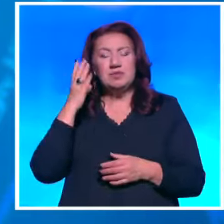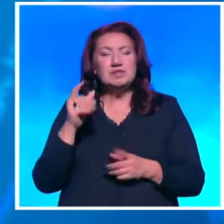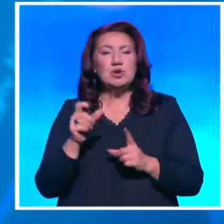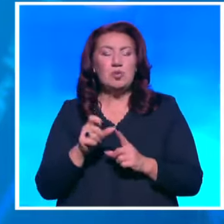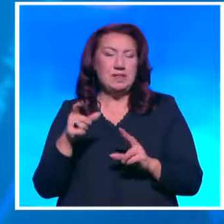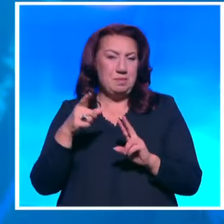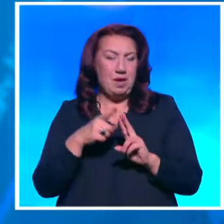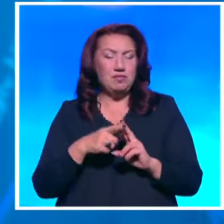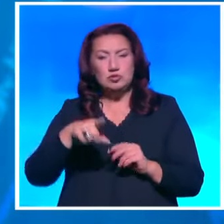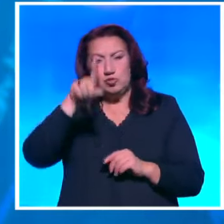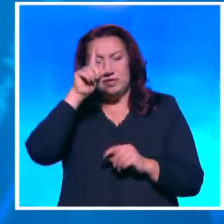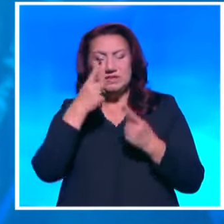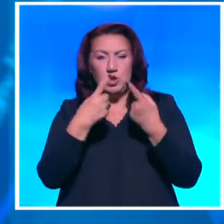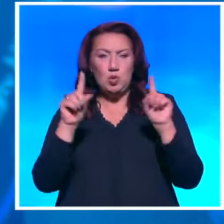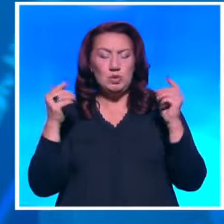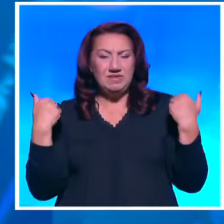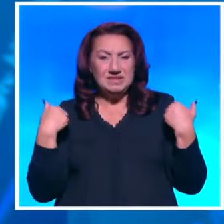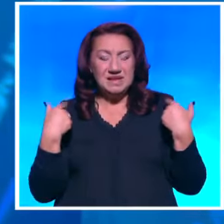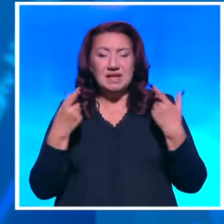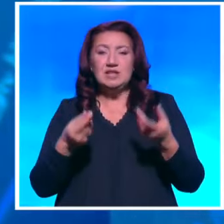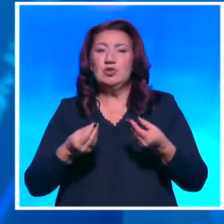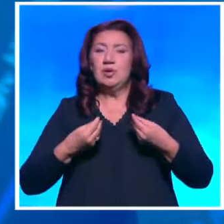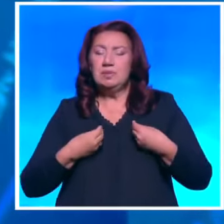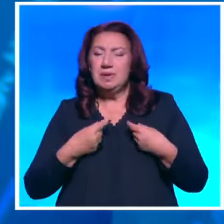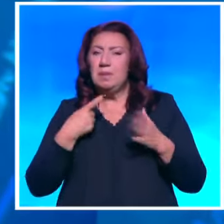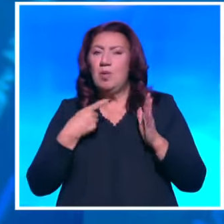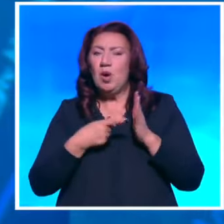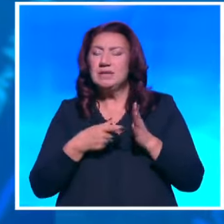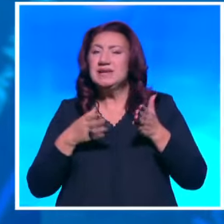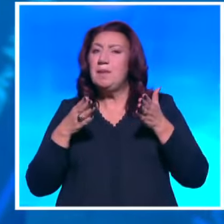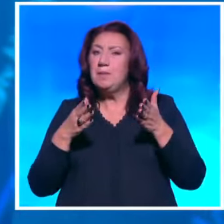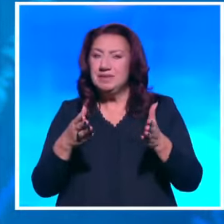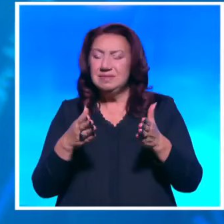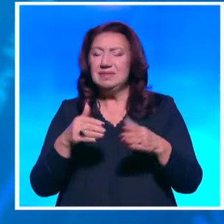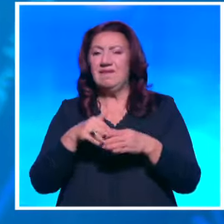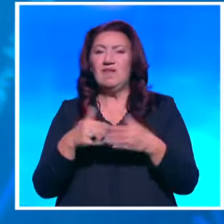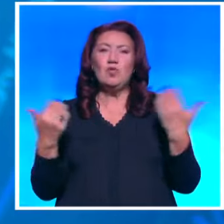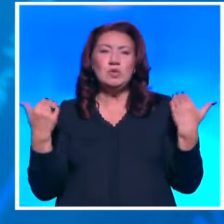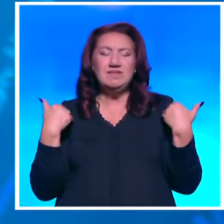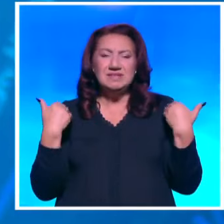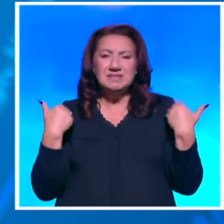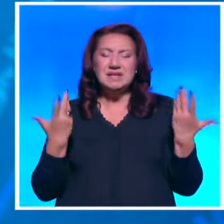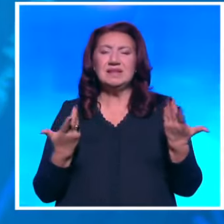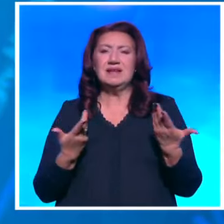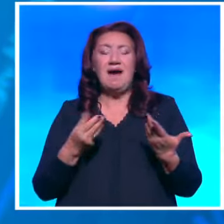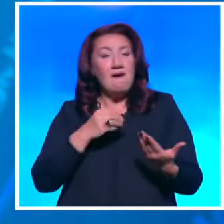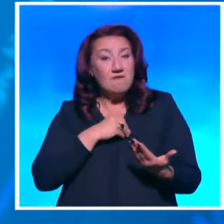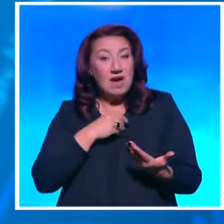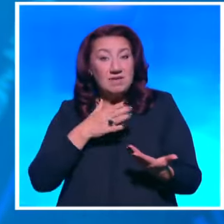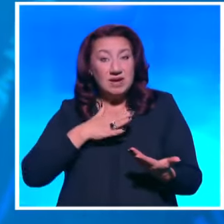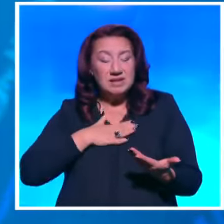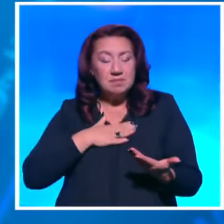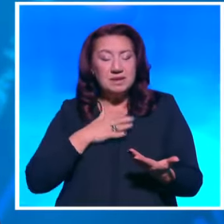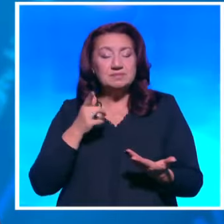Софийският университет. Човек, който ми даде пъти в университета, повяра в мене. И напоследък много често си мисля, че мотото на една